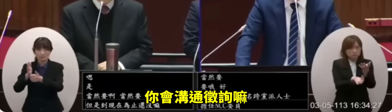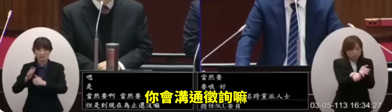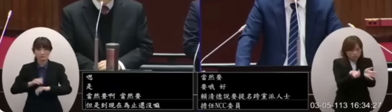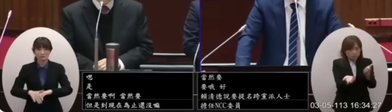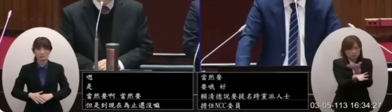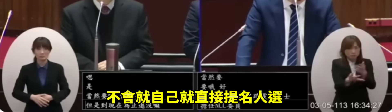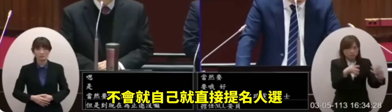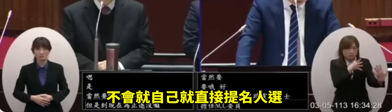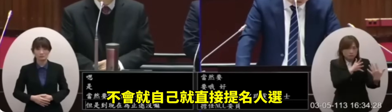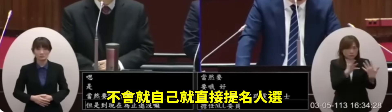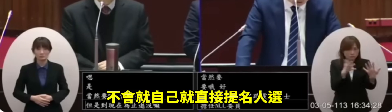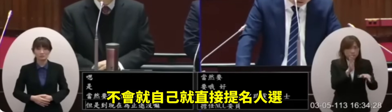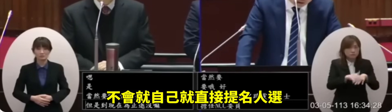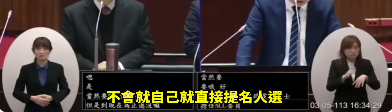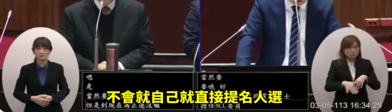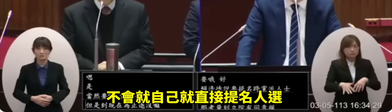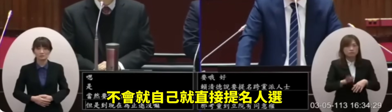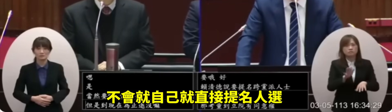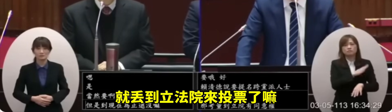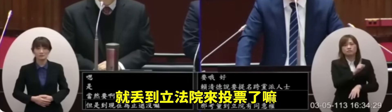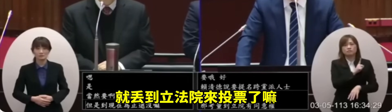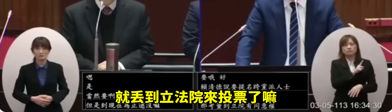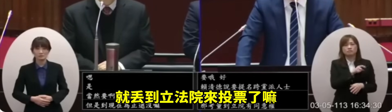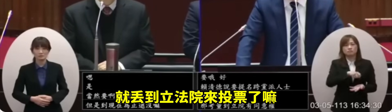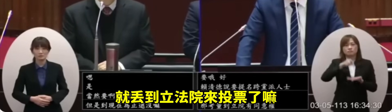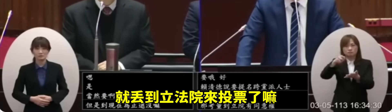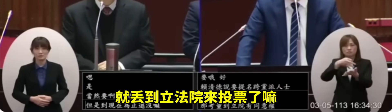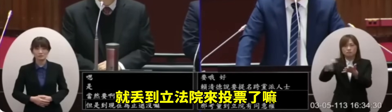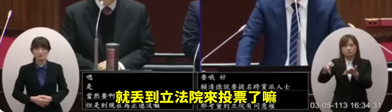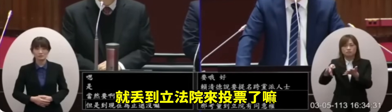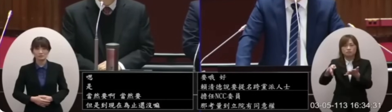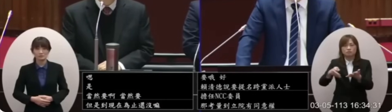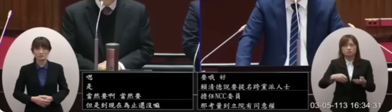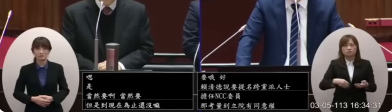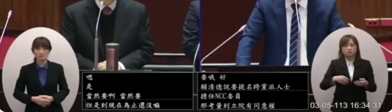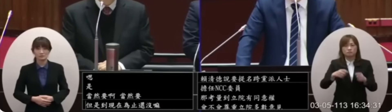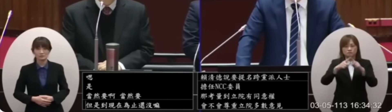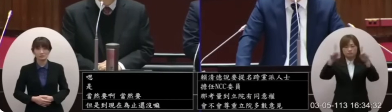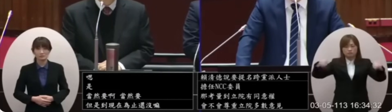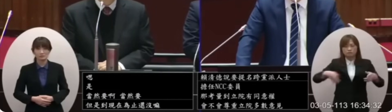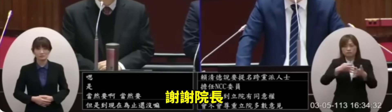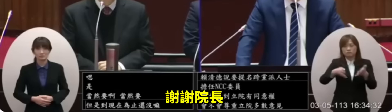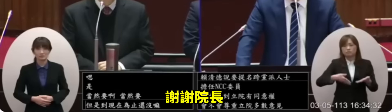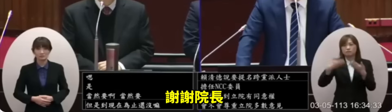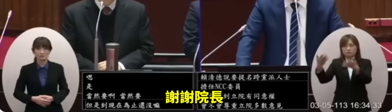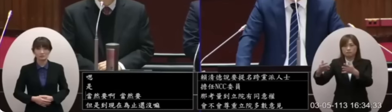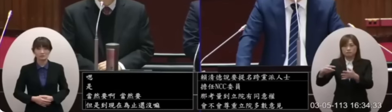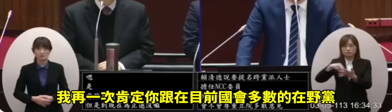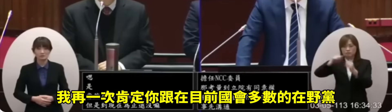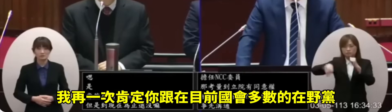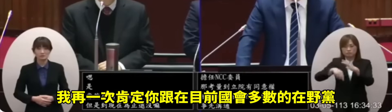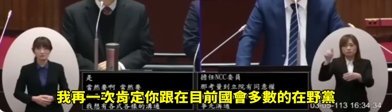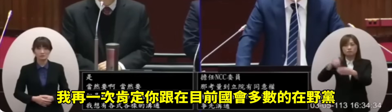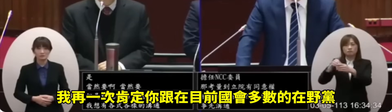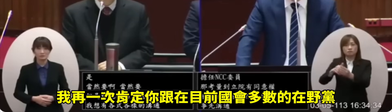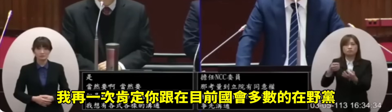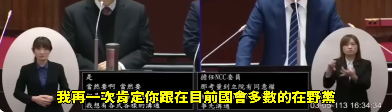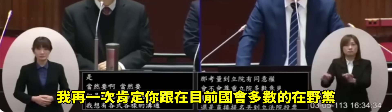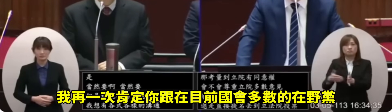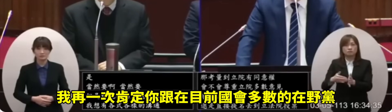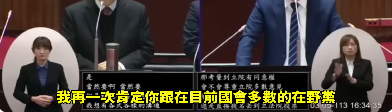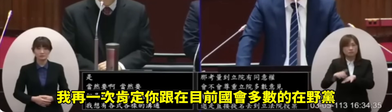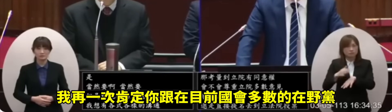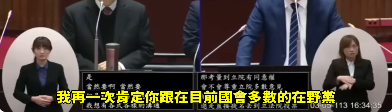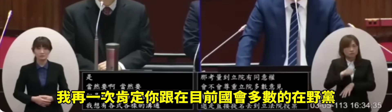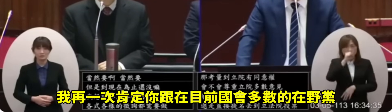询嘛？不会就自己就直接提名人选就丢到立法院来投票了嘛？ 谢谢院长，我在这里肯定你，